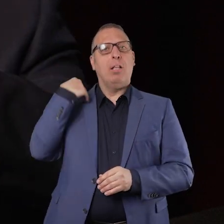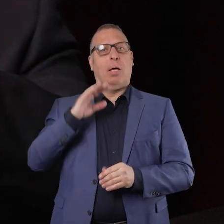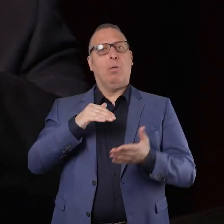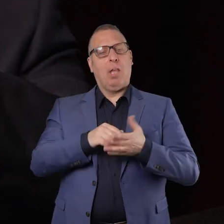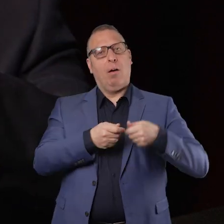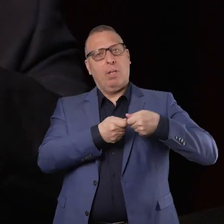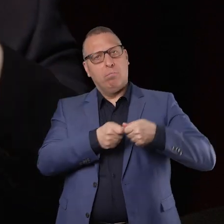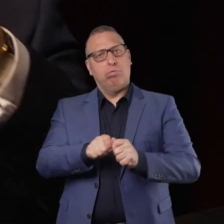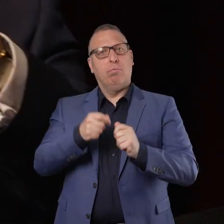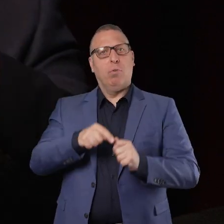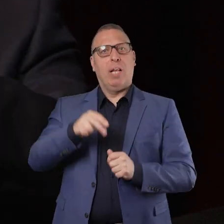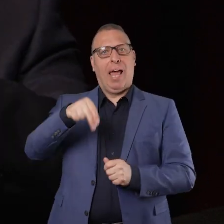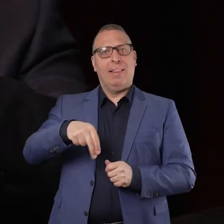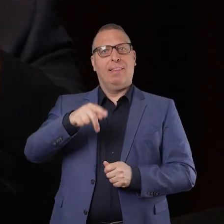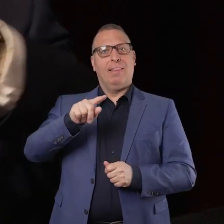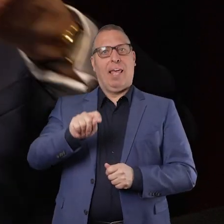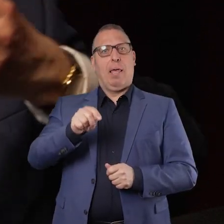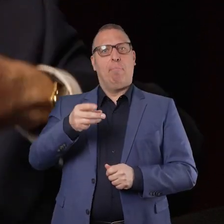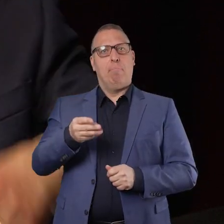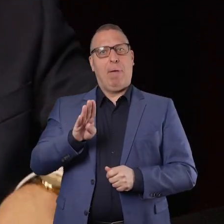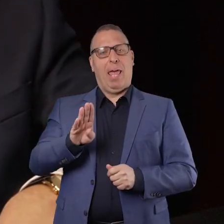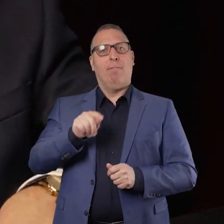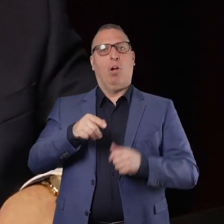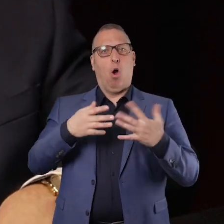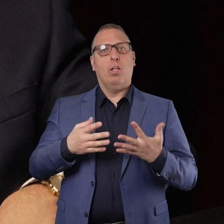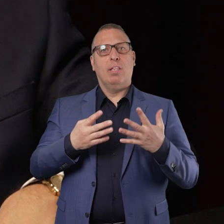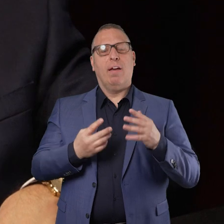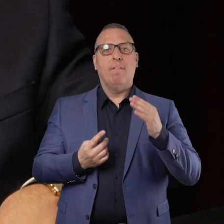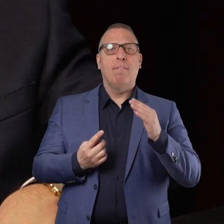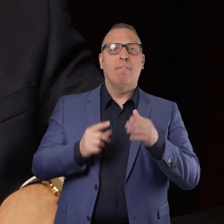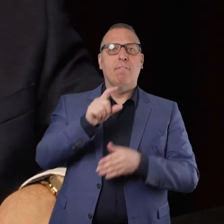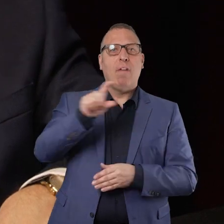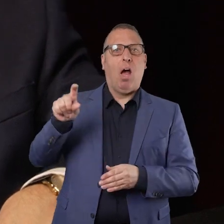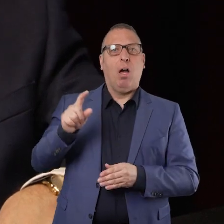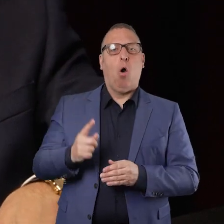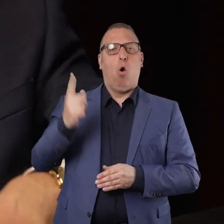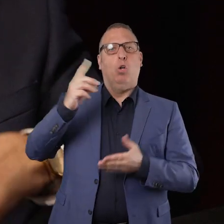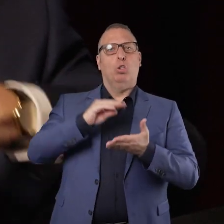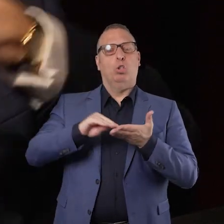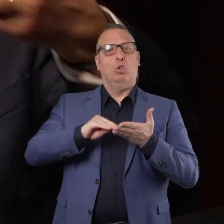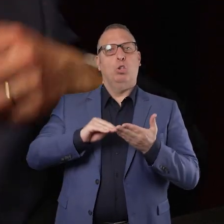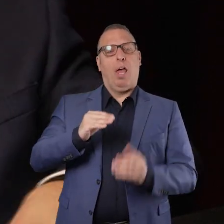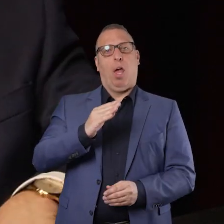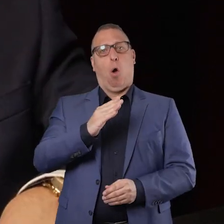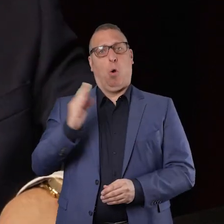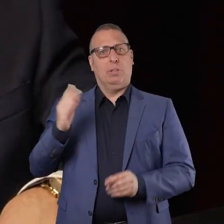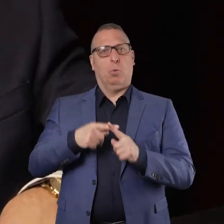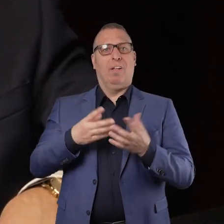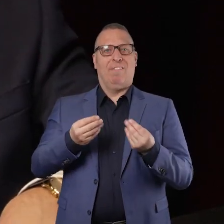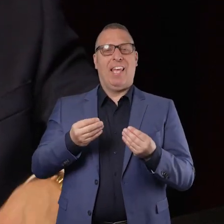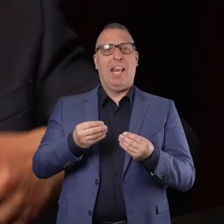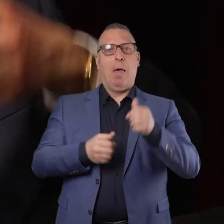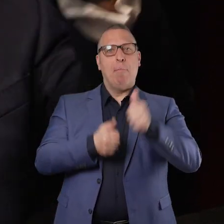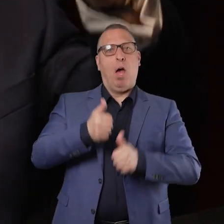mal Mitträgerin vom NTB, heute aber Fachhochschule Ost. Dann gibt es sehr viele Berufsschülerinnen